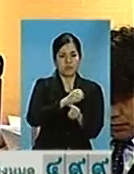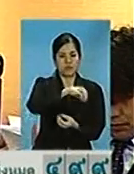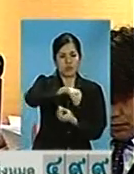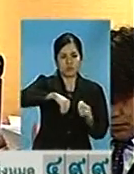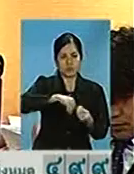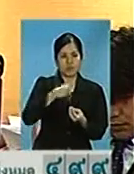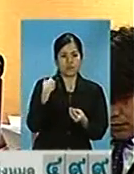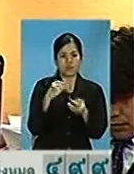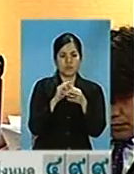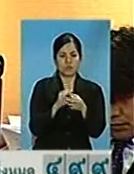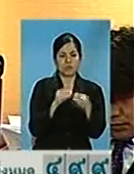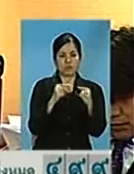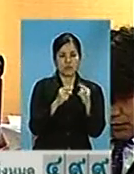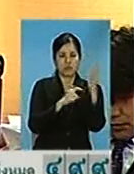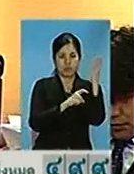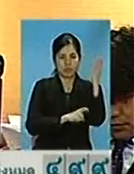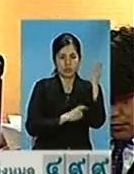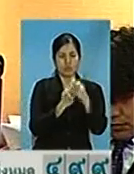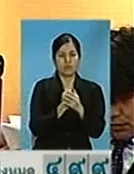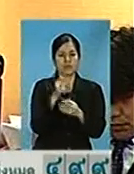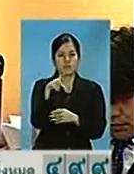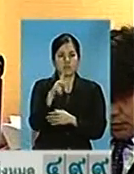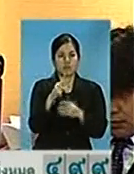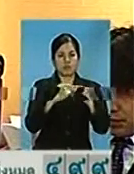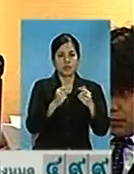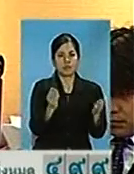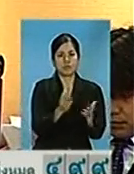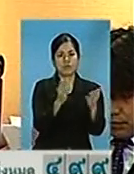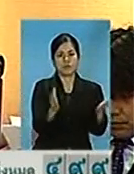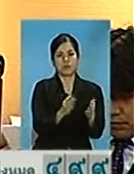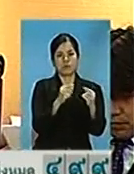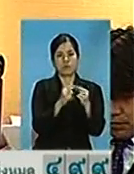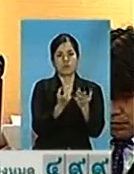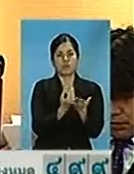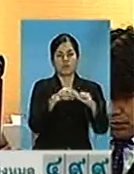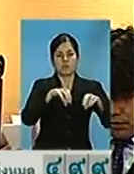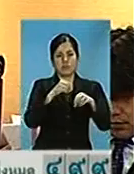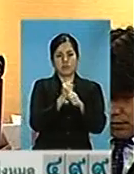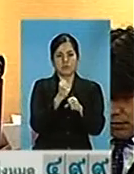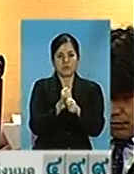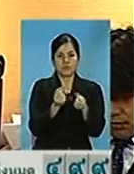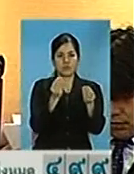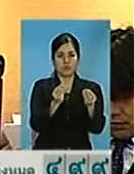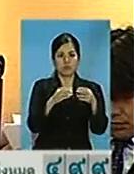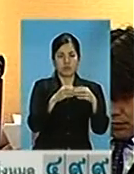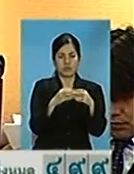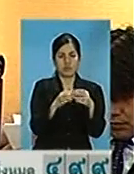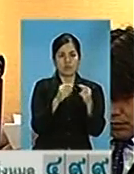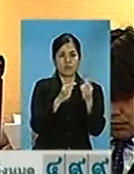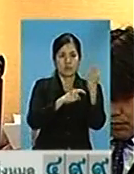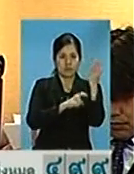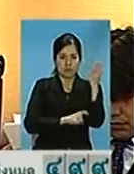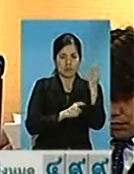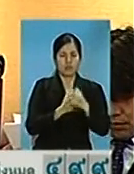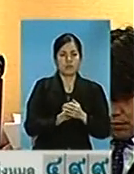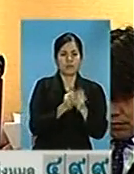ราเพื่อประโยชน์ในการส่งเสริมสนับสนุนเกษตรกรชาวสวนยางและผู้ประกอบกิจการยางที่เขียน